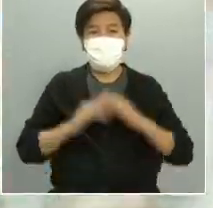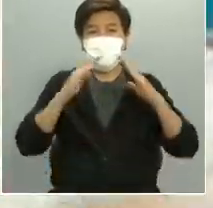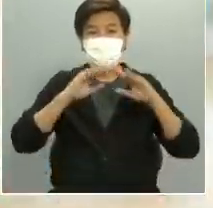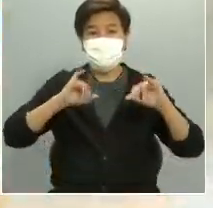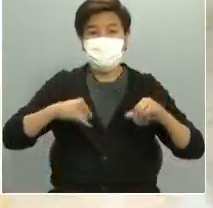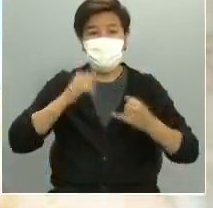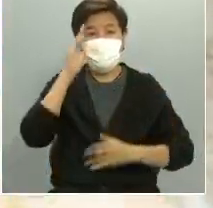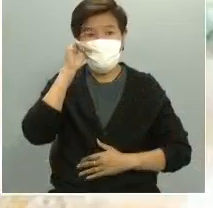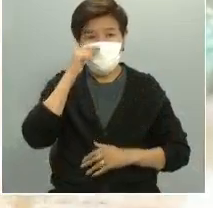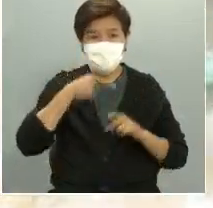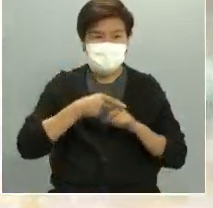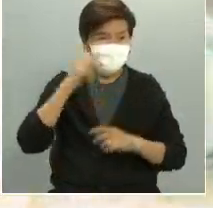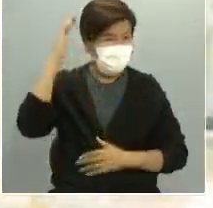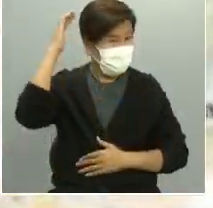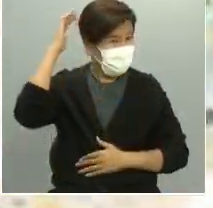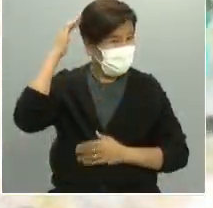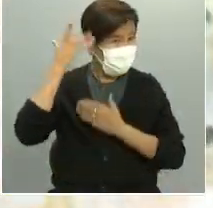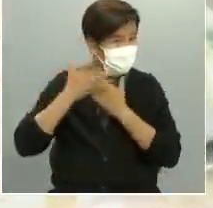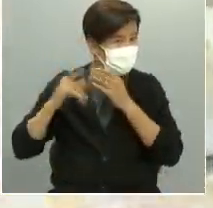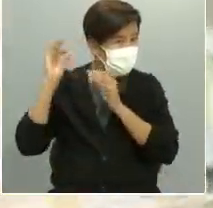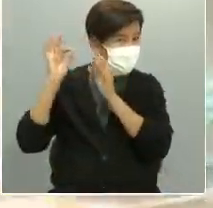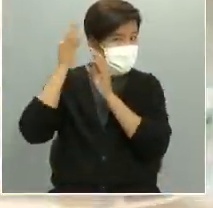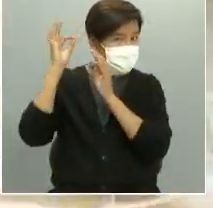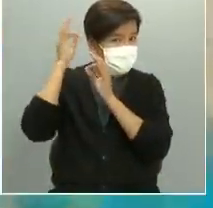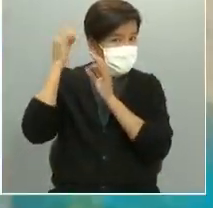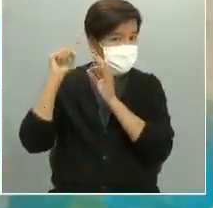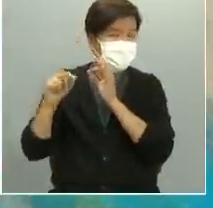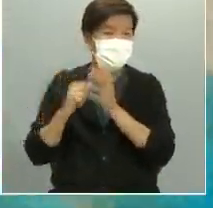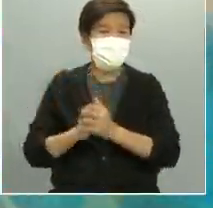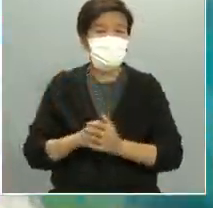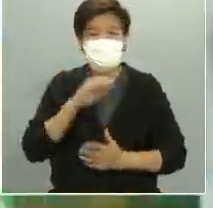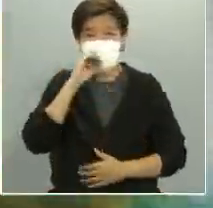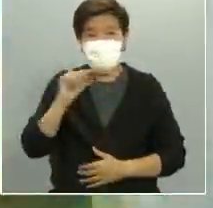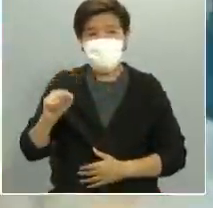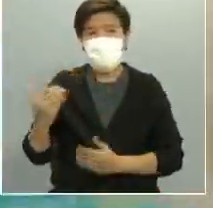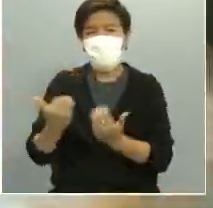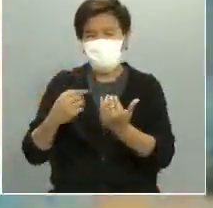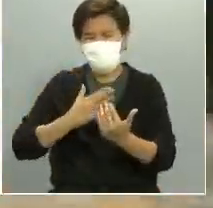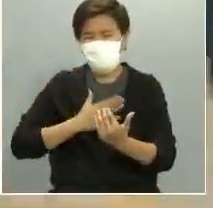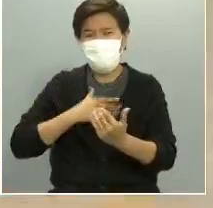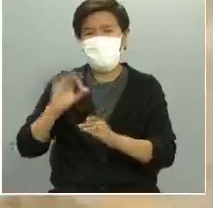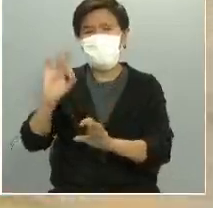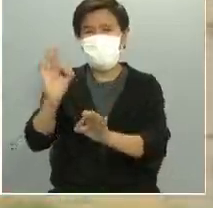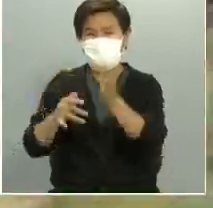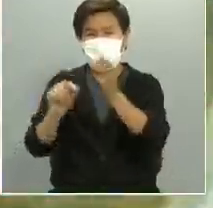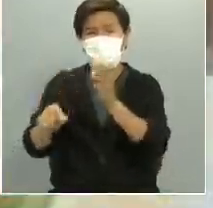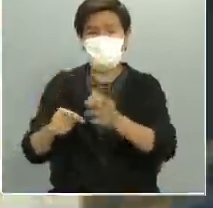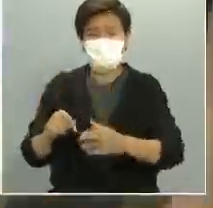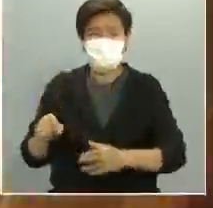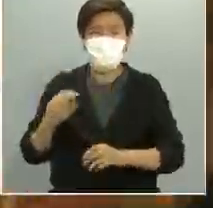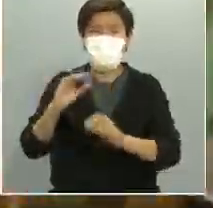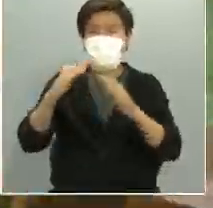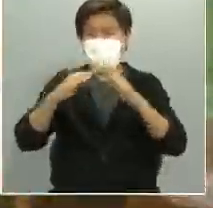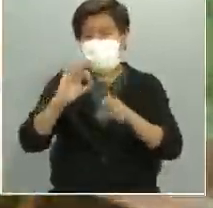พ่อนี่บาดเจ็บที่ศีรษะแพทย์ทำแผลให้ปลอดภัยให้การว่าไอ้คนเผานี่คือลูกของเมงชื่อชันชัย ซึ่งจริงๆเนี่ย